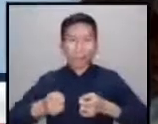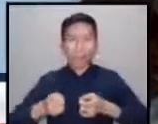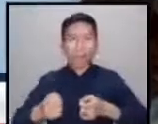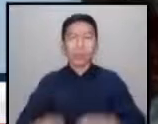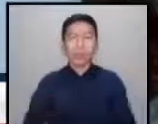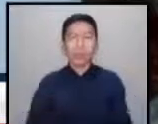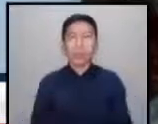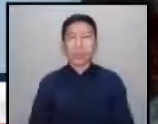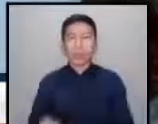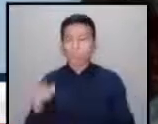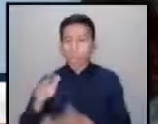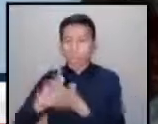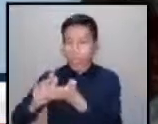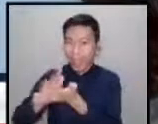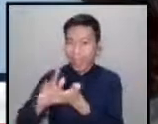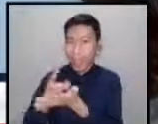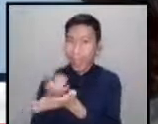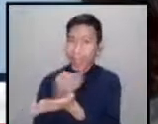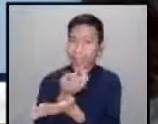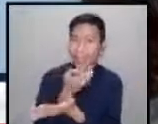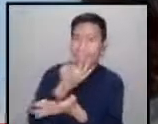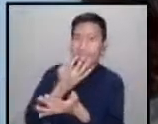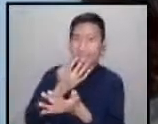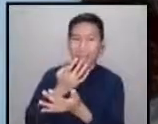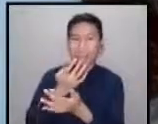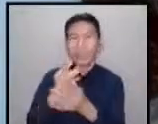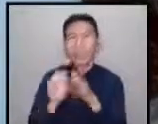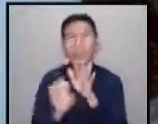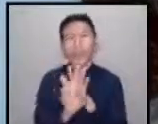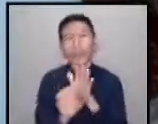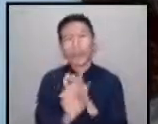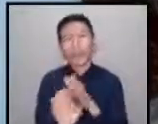na binigay natin, siguro narinig nyo yung kagaya ng mga